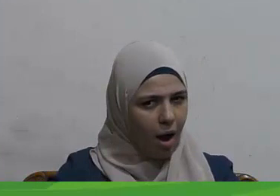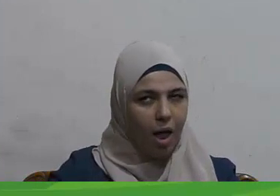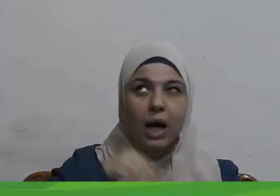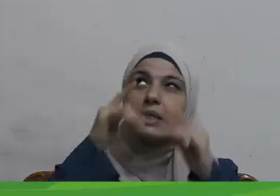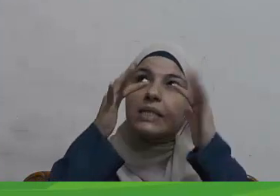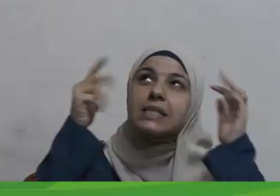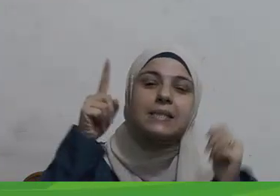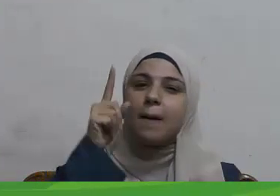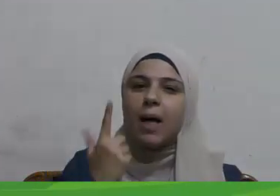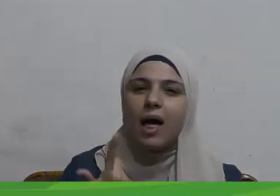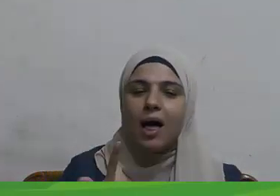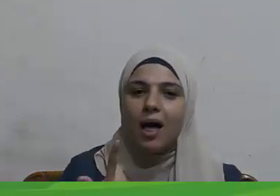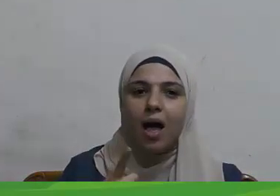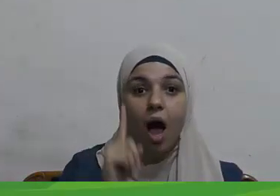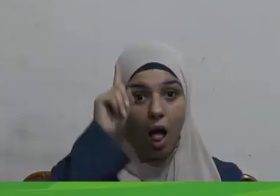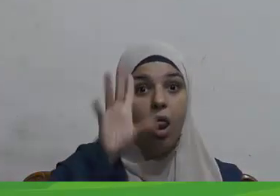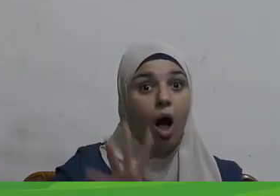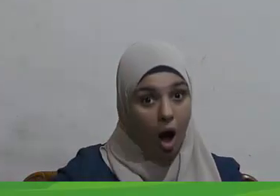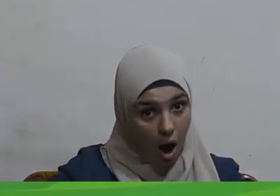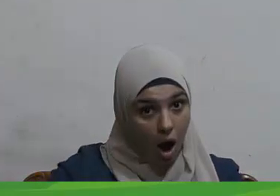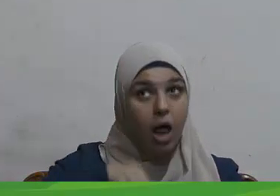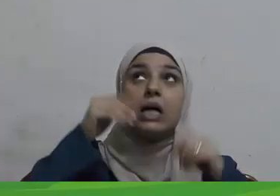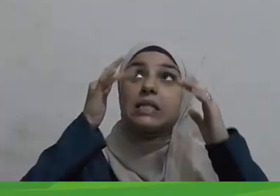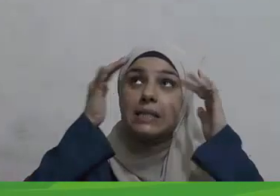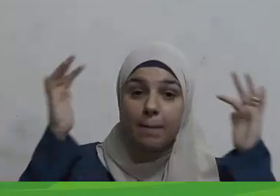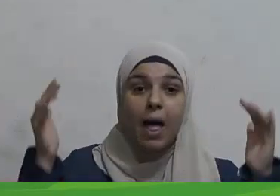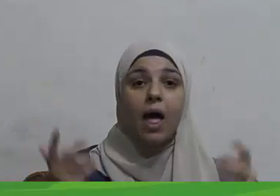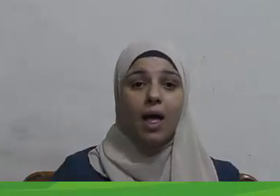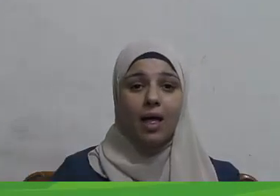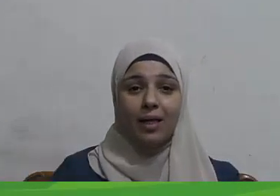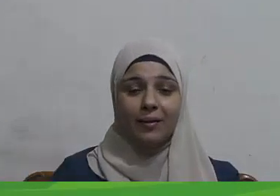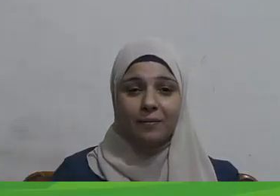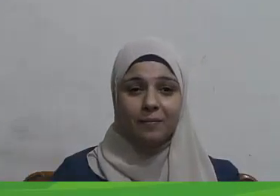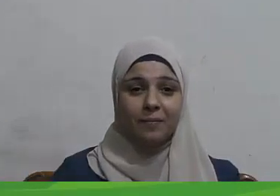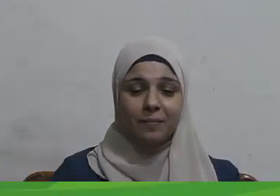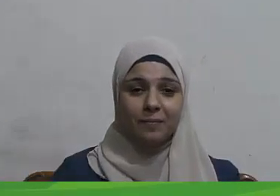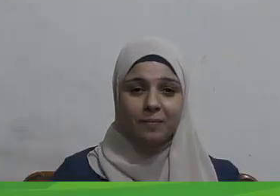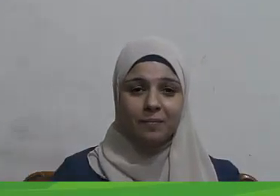ومن خلق السماء؟ الله خلق السماء.